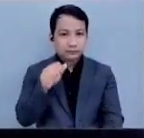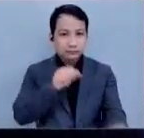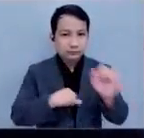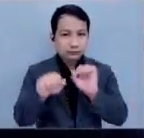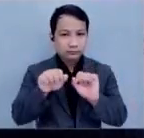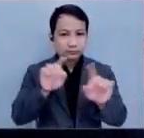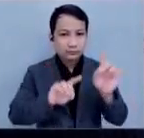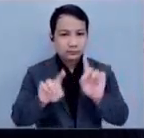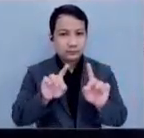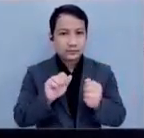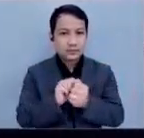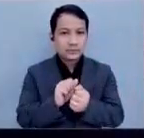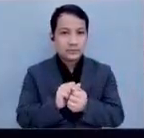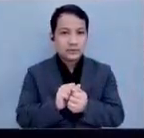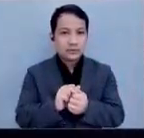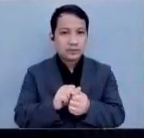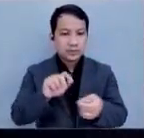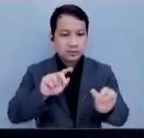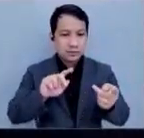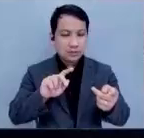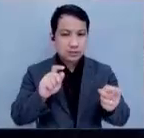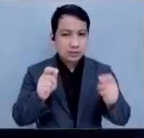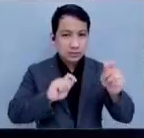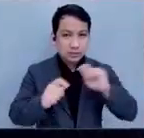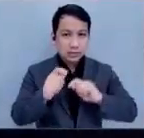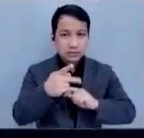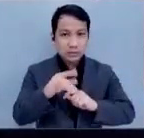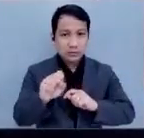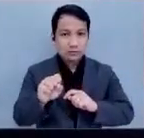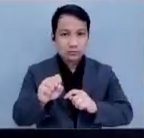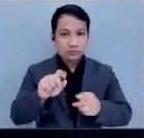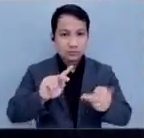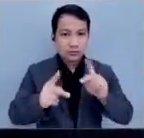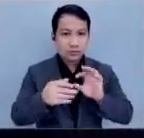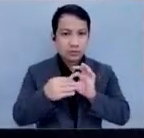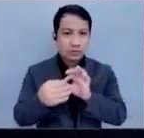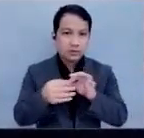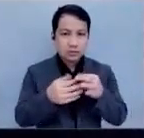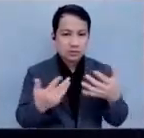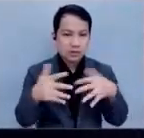featuring Taekwondo as the martial as the main martial art, but we'll be mixing in